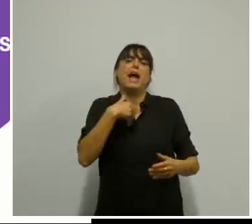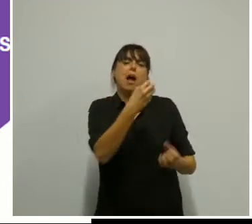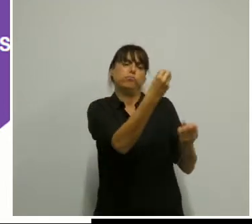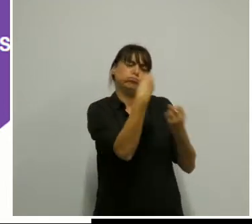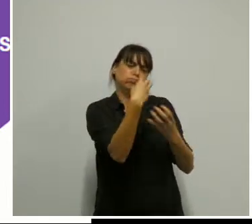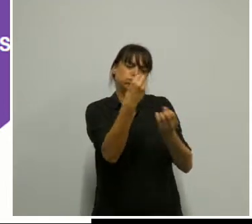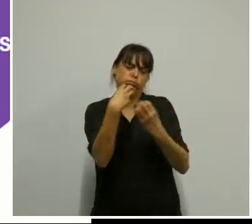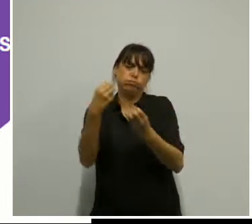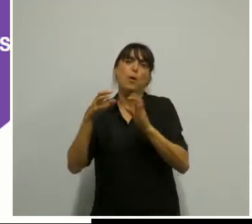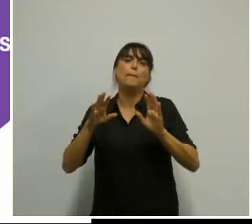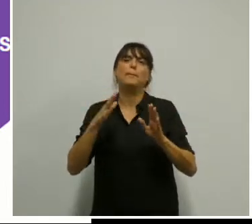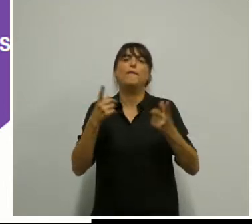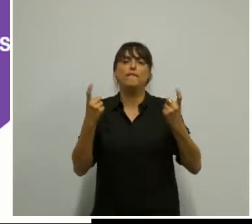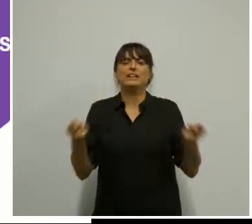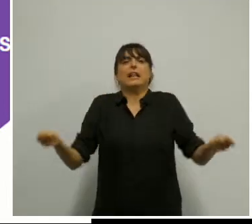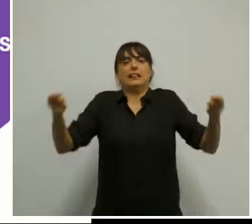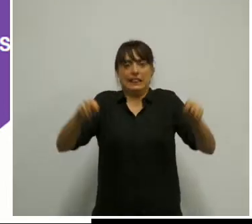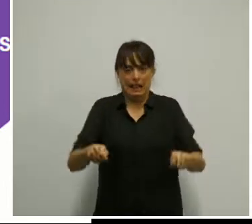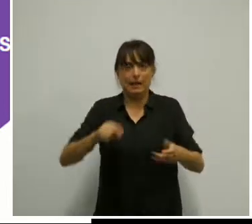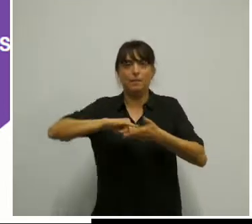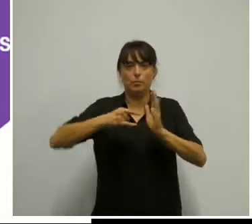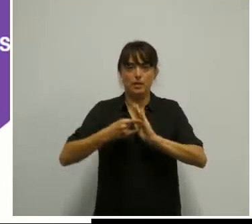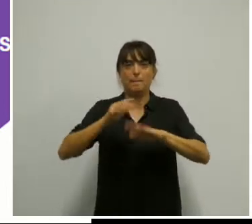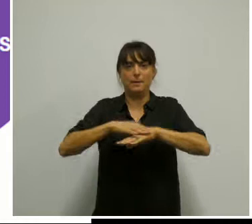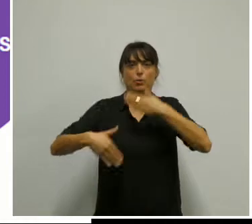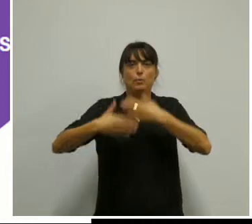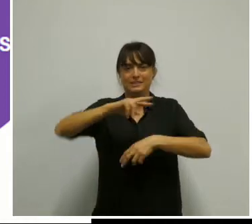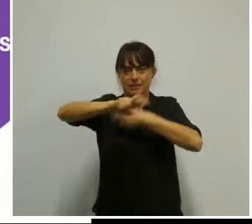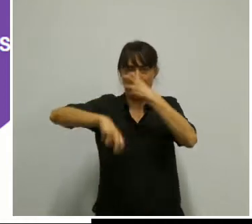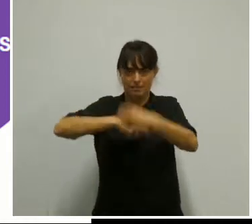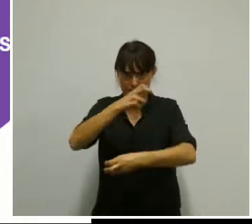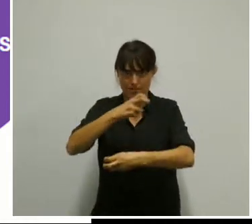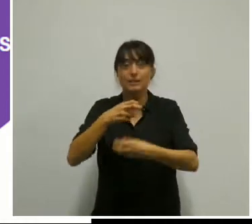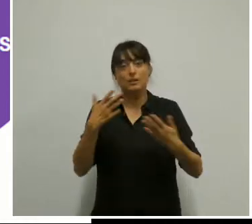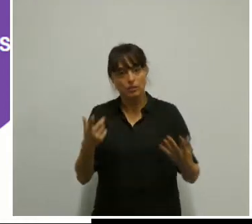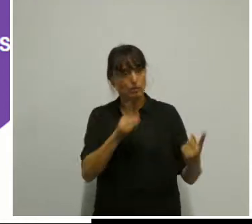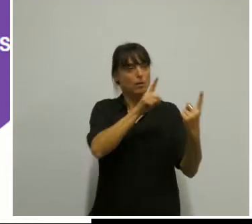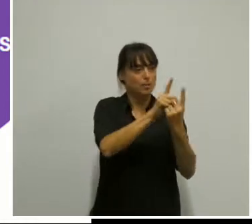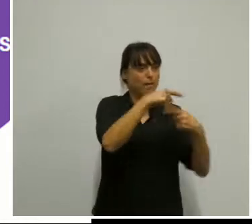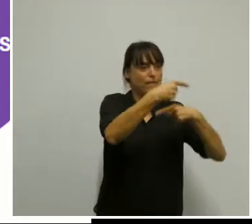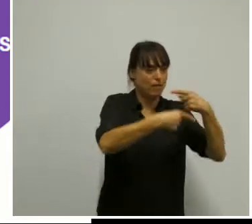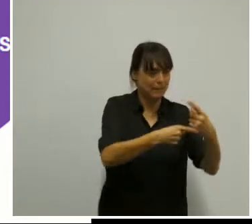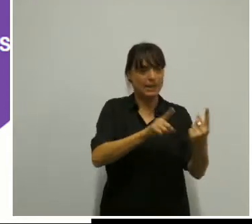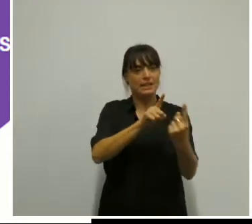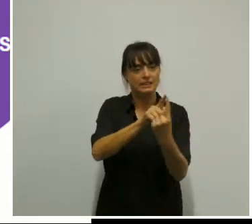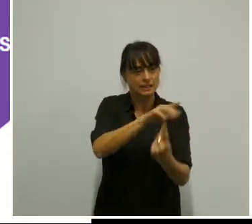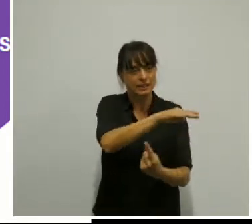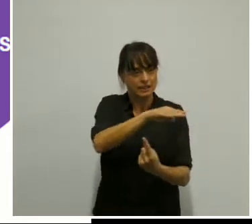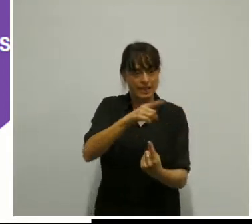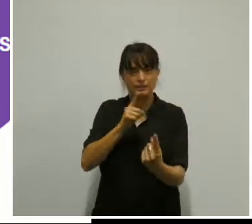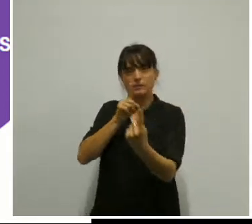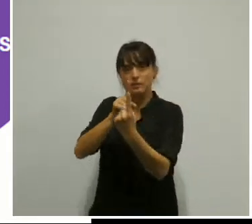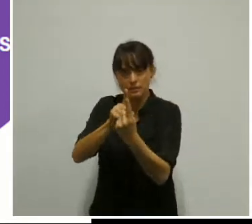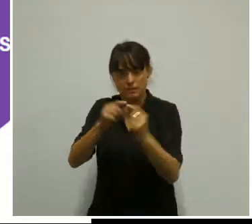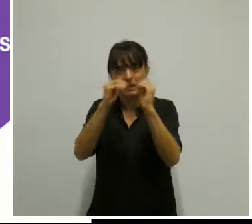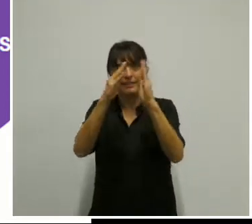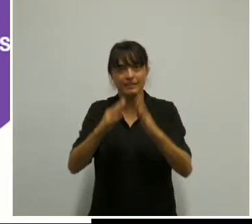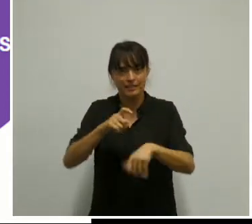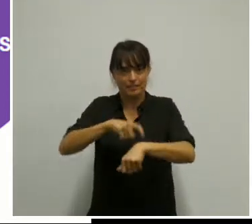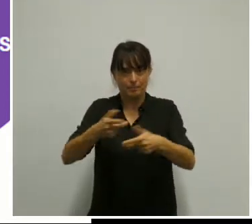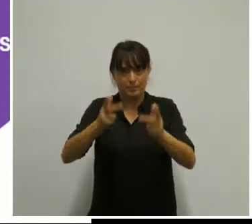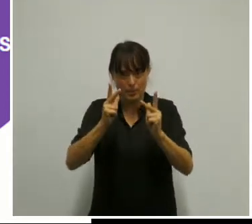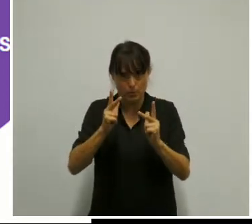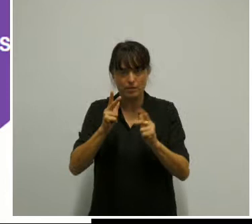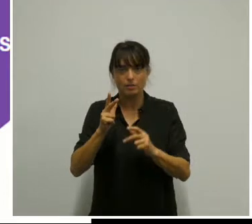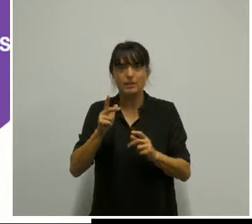amb les famílies, amb els mestres, amb els alumnes i amb la gent de Xinutxano, perquè ells de Xinutxano estan al menjador, a les activitats extraescolars, utilitzen molt